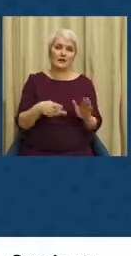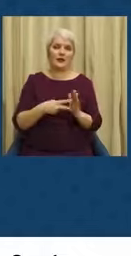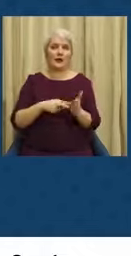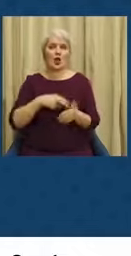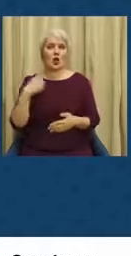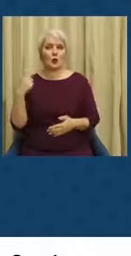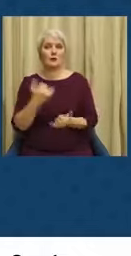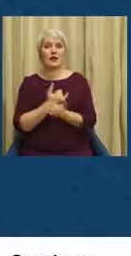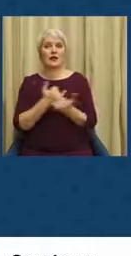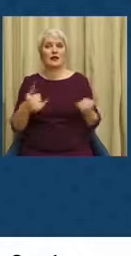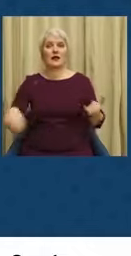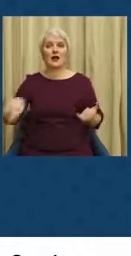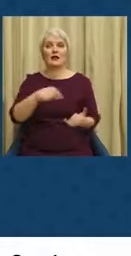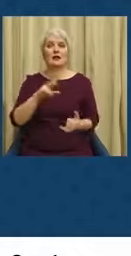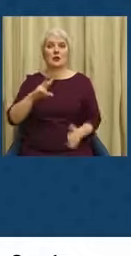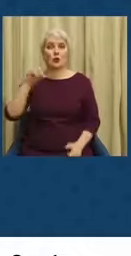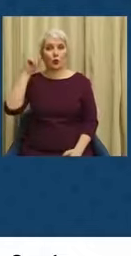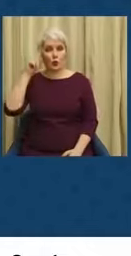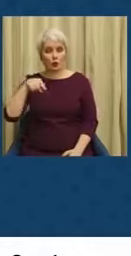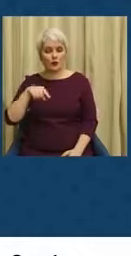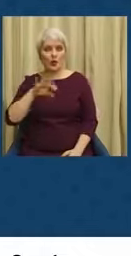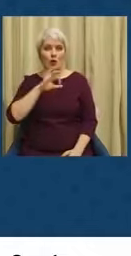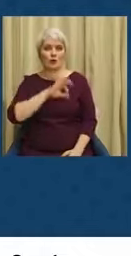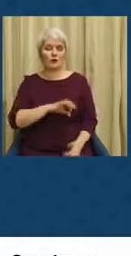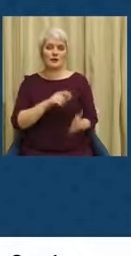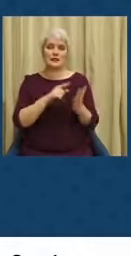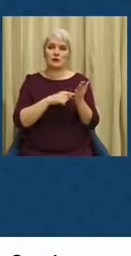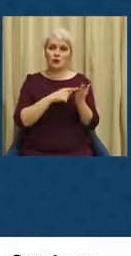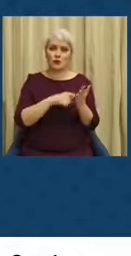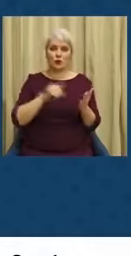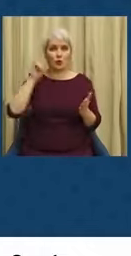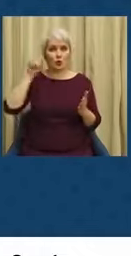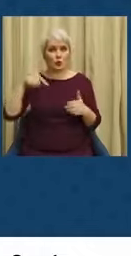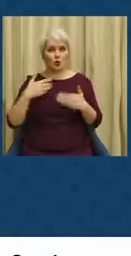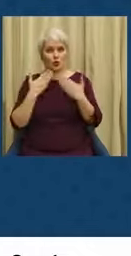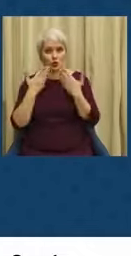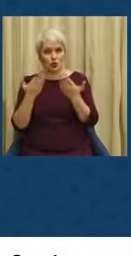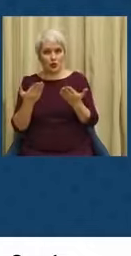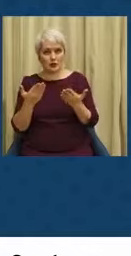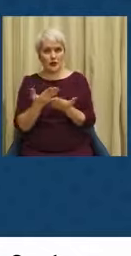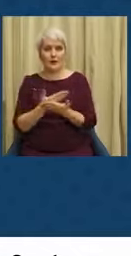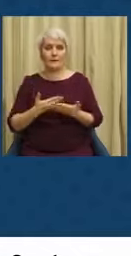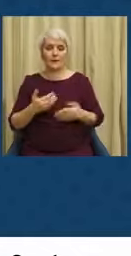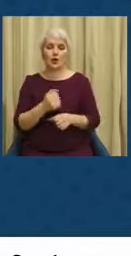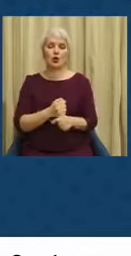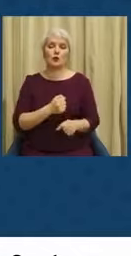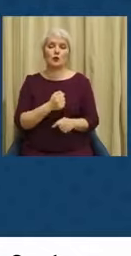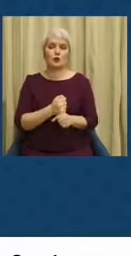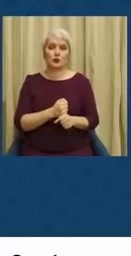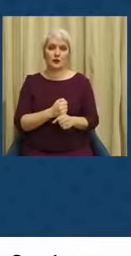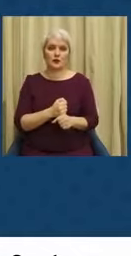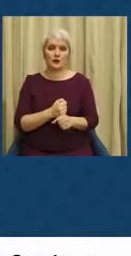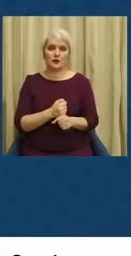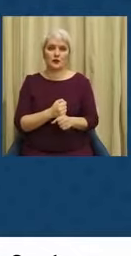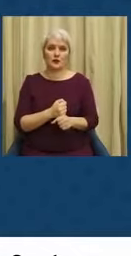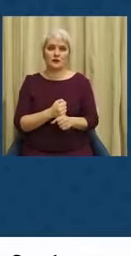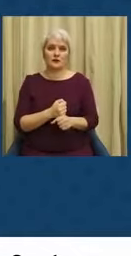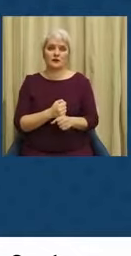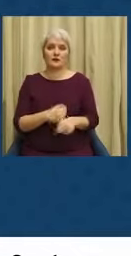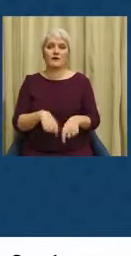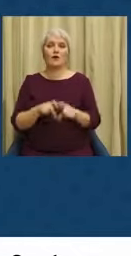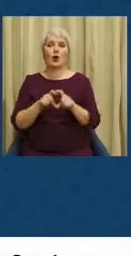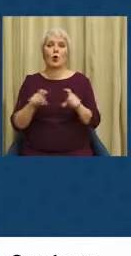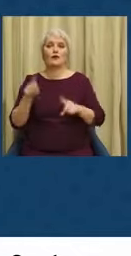хто вміє користуватися смартфонами, наприклад, вміє читати, ми розробили саме в Офісі